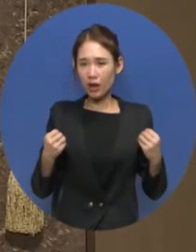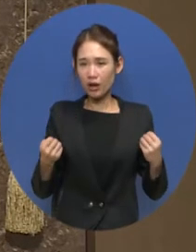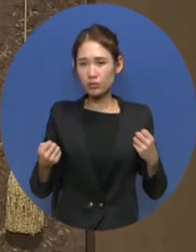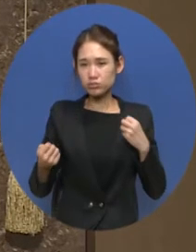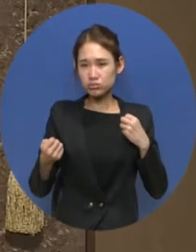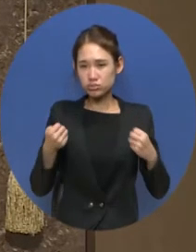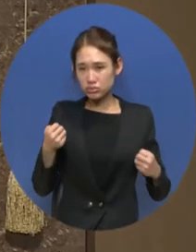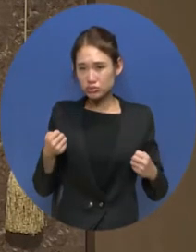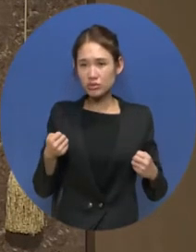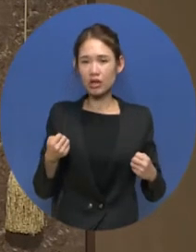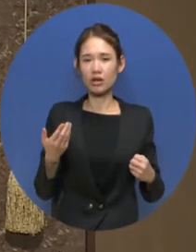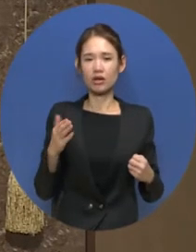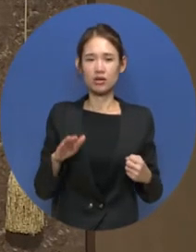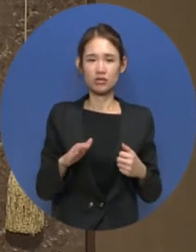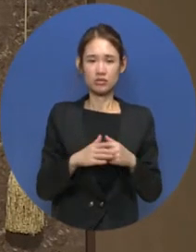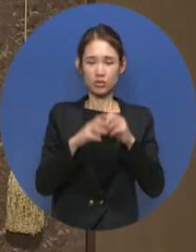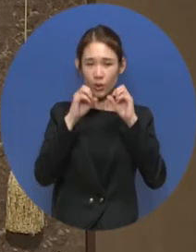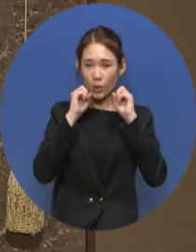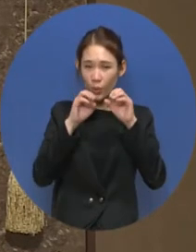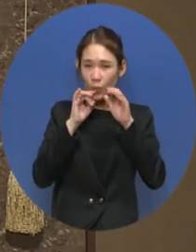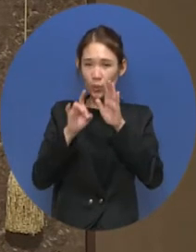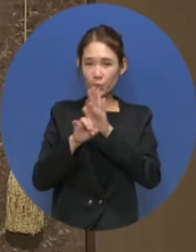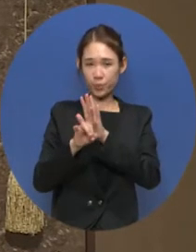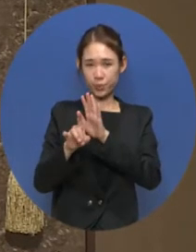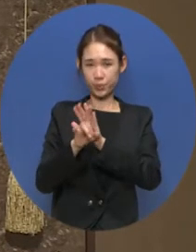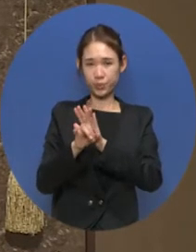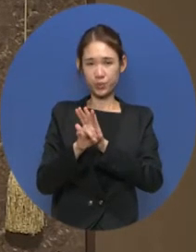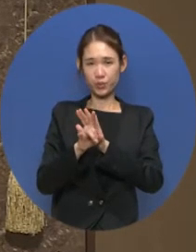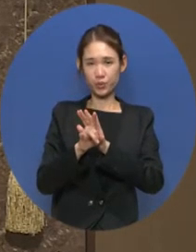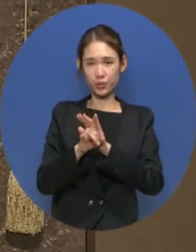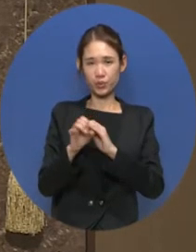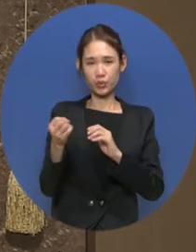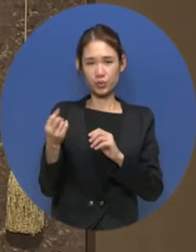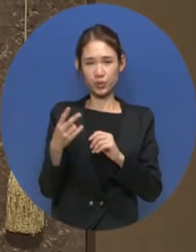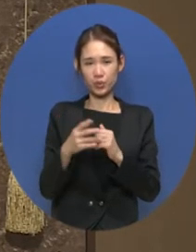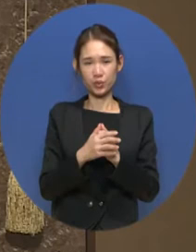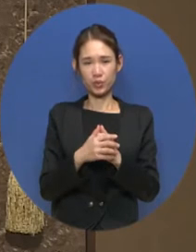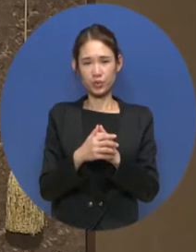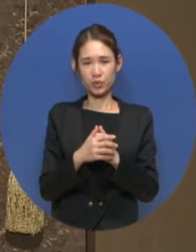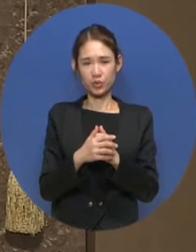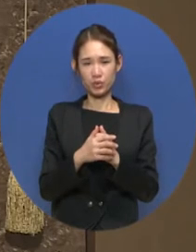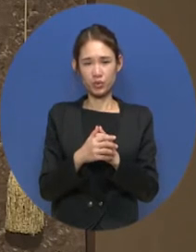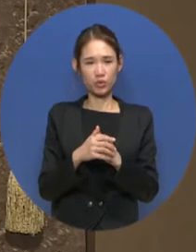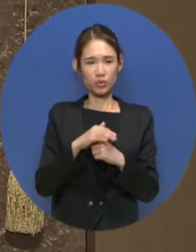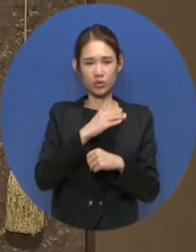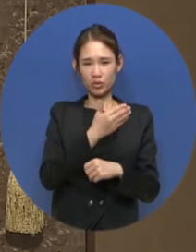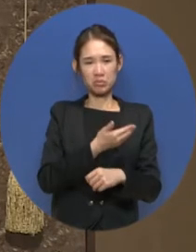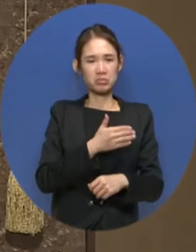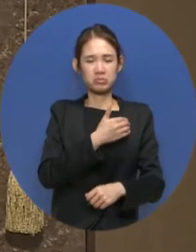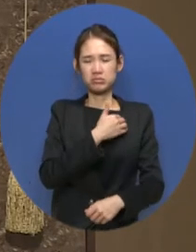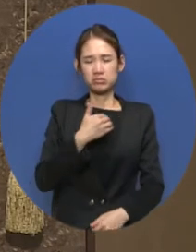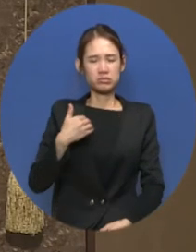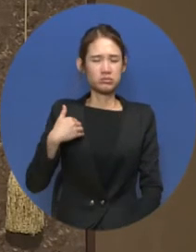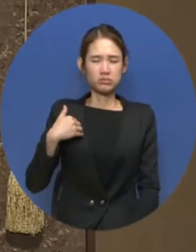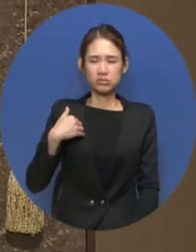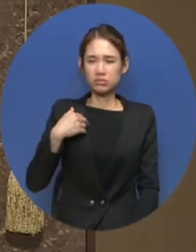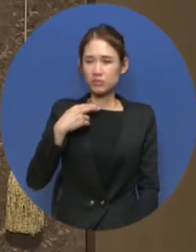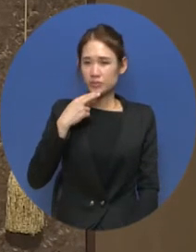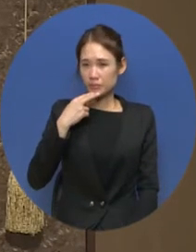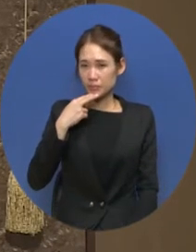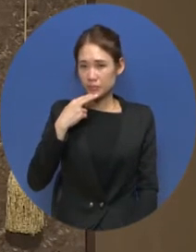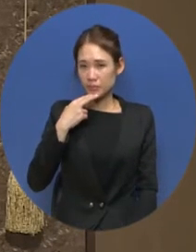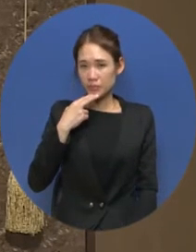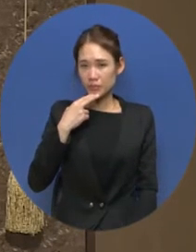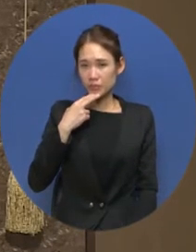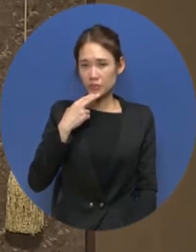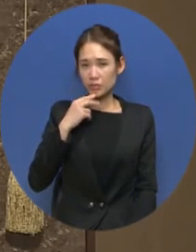불구하고 홍보를 할 수 있는 인력이라든지 뭐 이러한 여력이 사실 없어요. 그러다 보니까